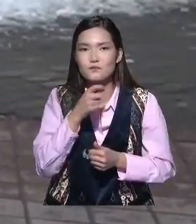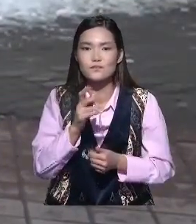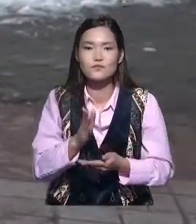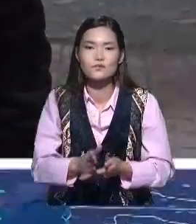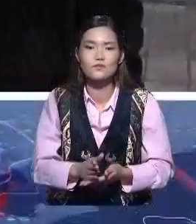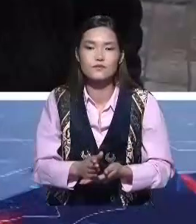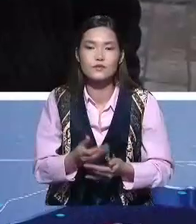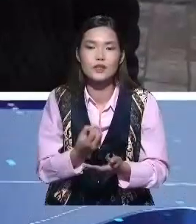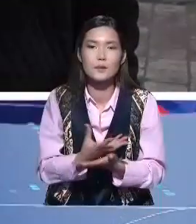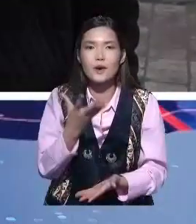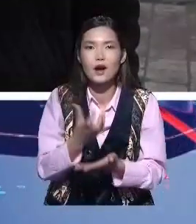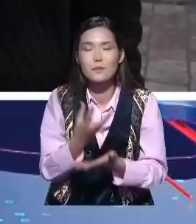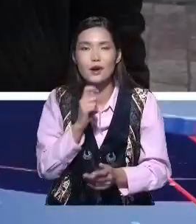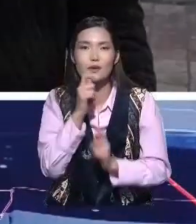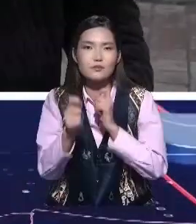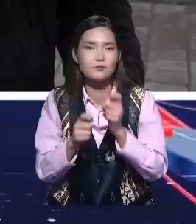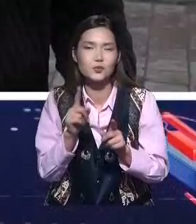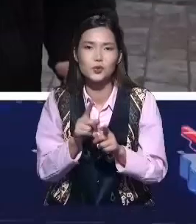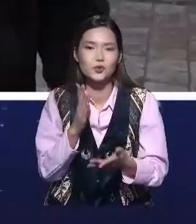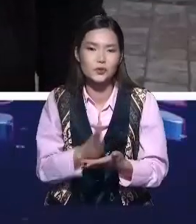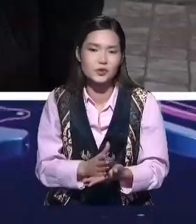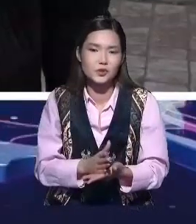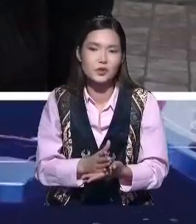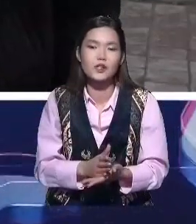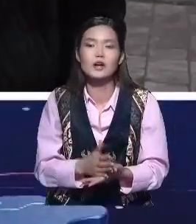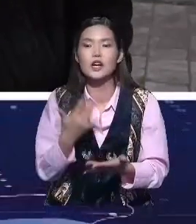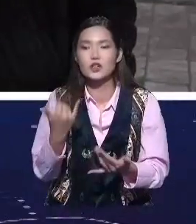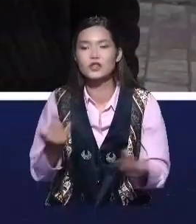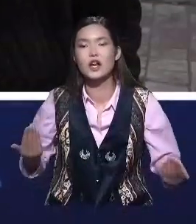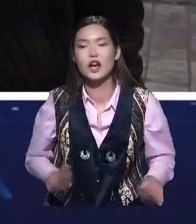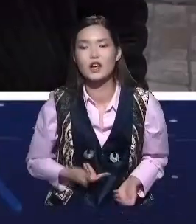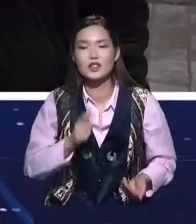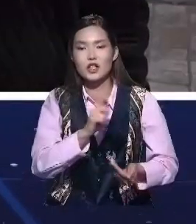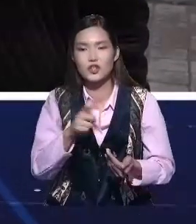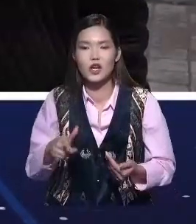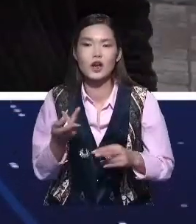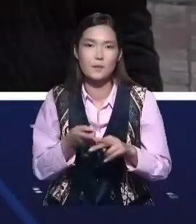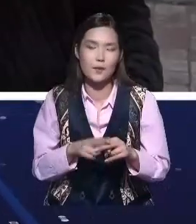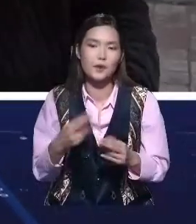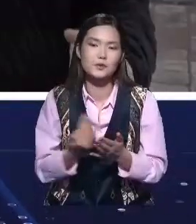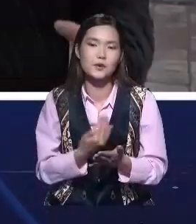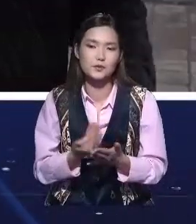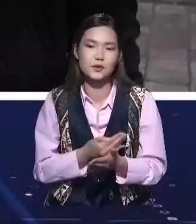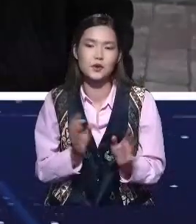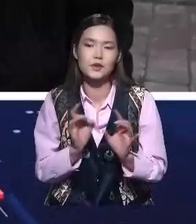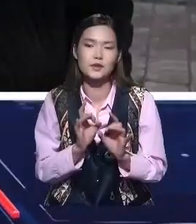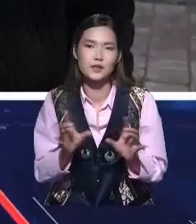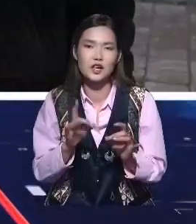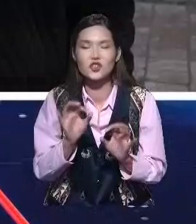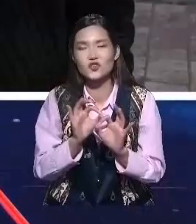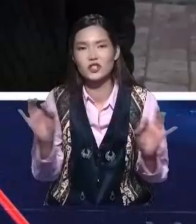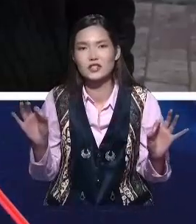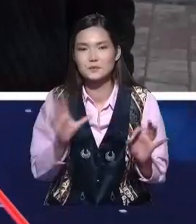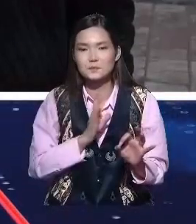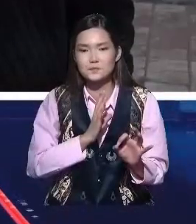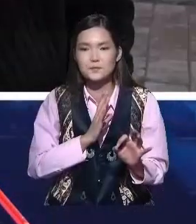бағалы сыйлық беріледі. Дастан, астықты аймақ тұрғындары жаңа күнді осылай жарылқап, жарқын көңіл жақсы пейілмен